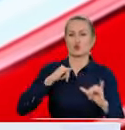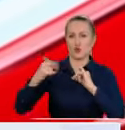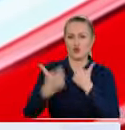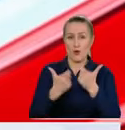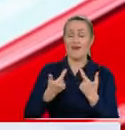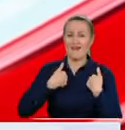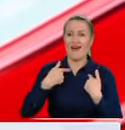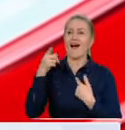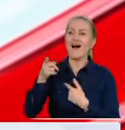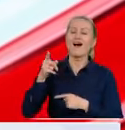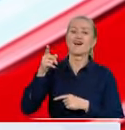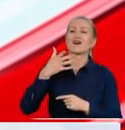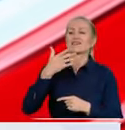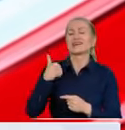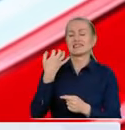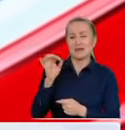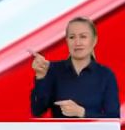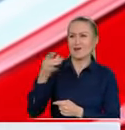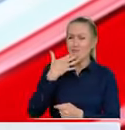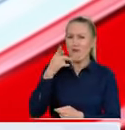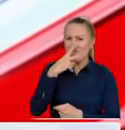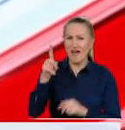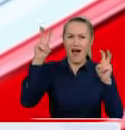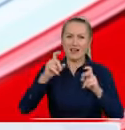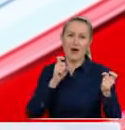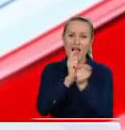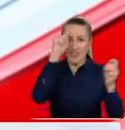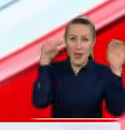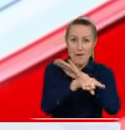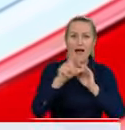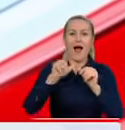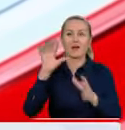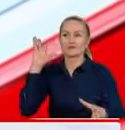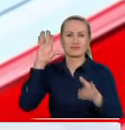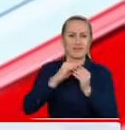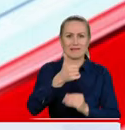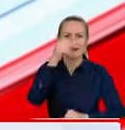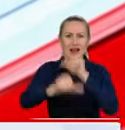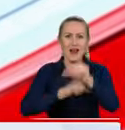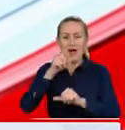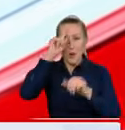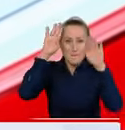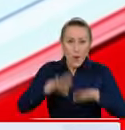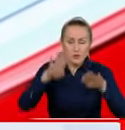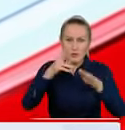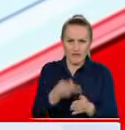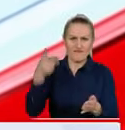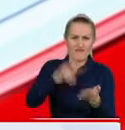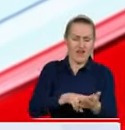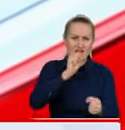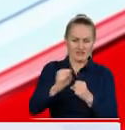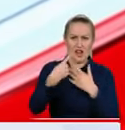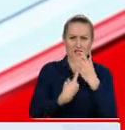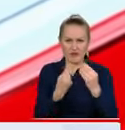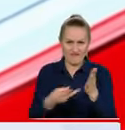cynicznie hasłami antyimigracyjnymi, a jednak przez ostatnie kilka lat populacja muzułmanów w Polsce uległa podwojeniu. W innych sprawach